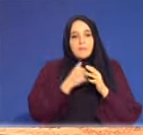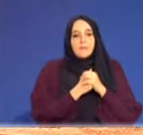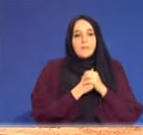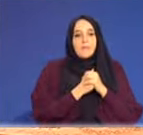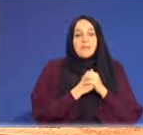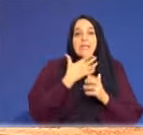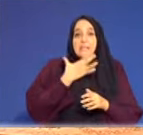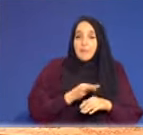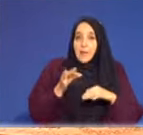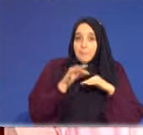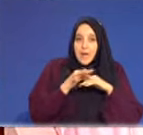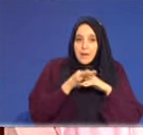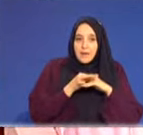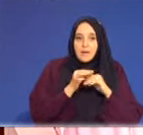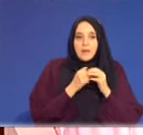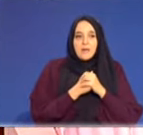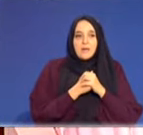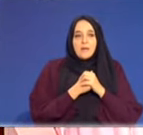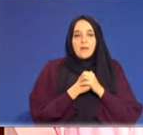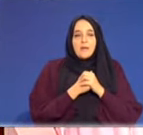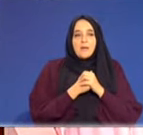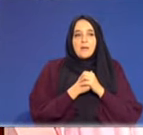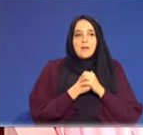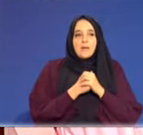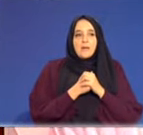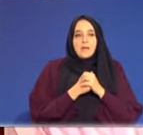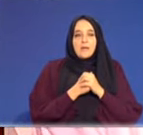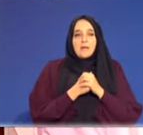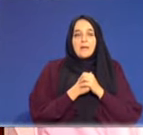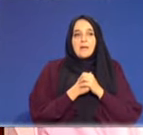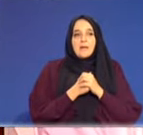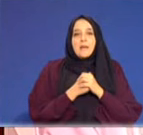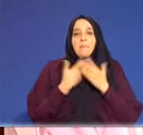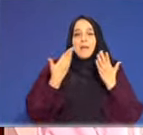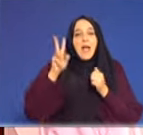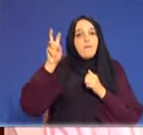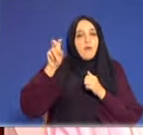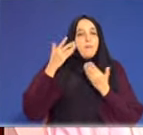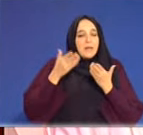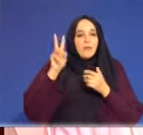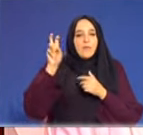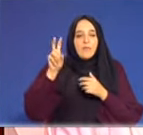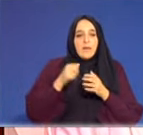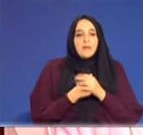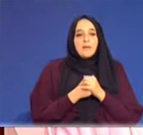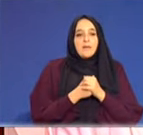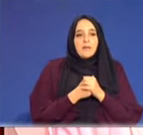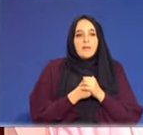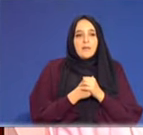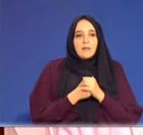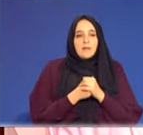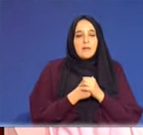بنتها تزوجت وهي راهي أرملة، والشيخ هذاك اللي تزوجت معاه مات ثانية. المهم راهي